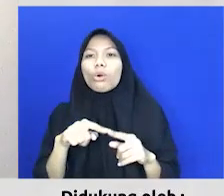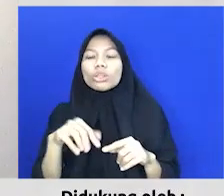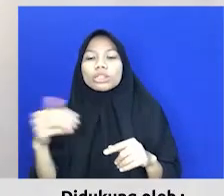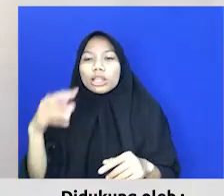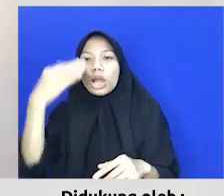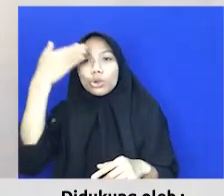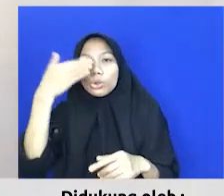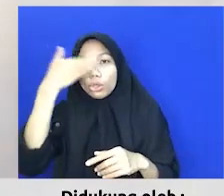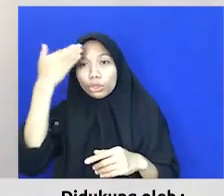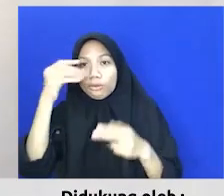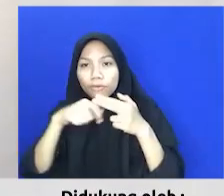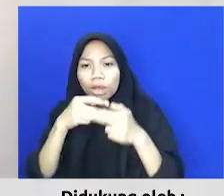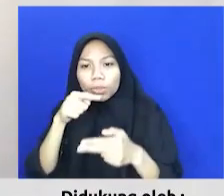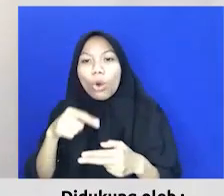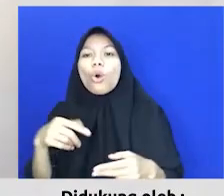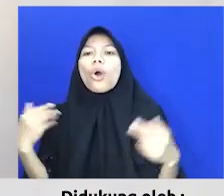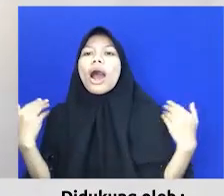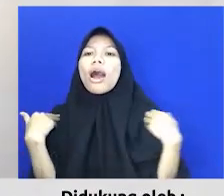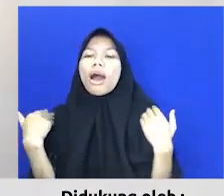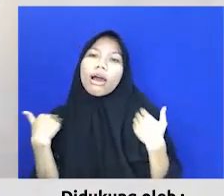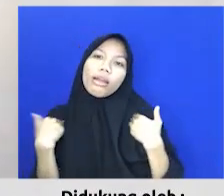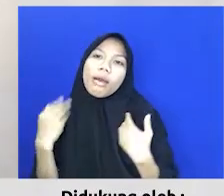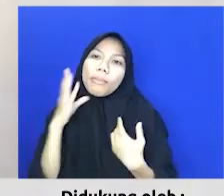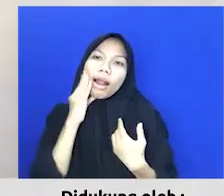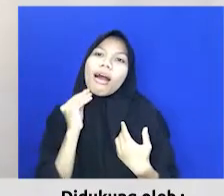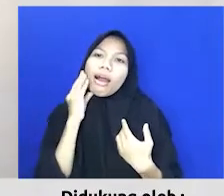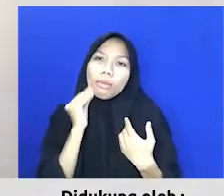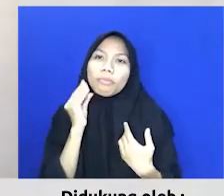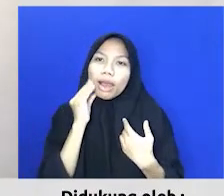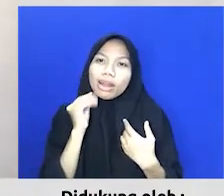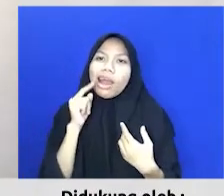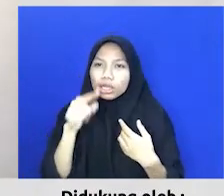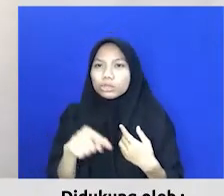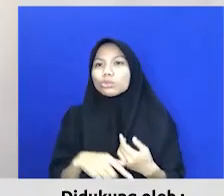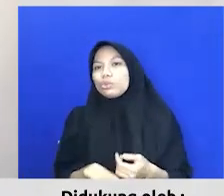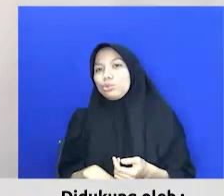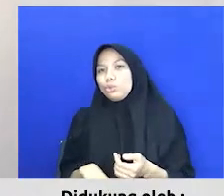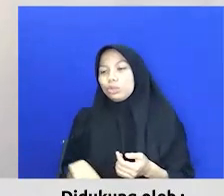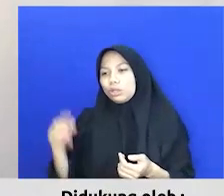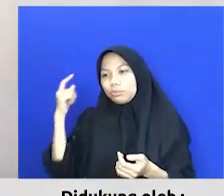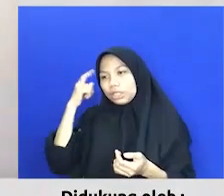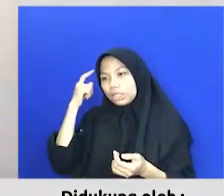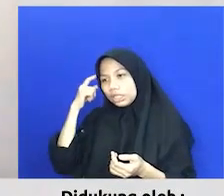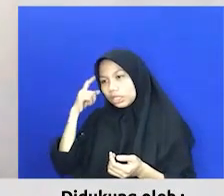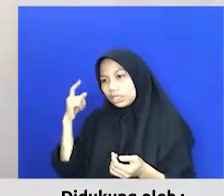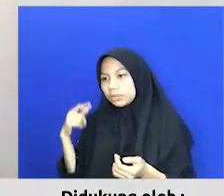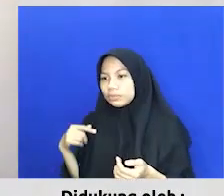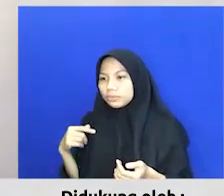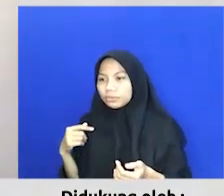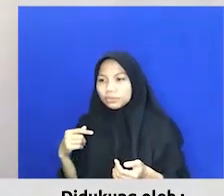yang diceritakan itu, orang yang diceritakan itu, ke